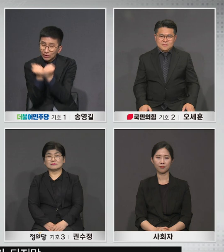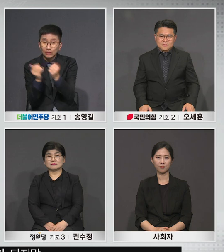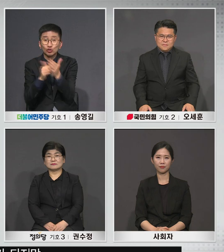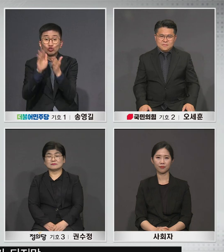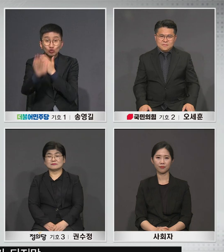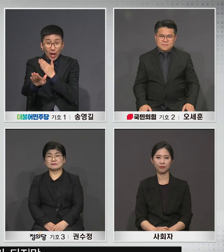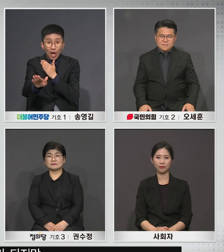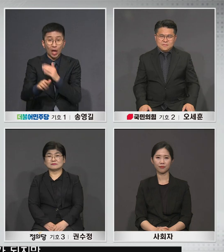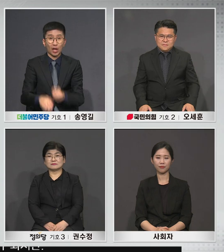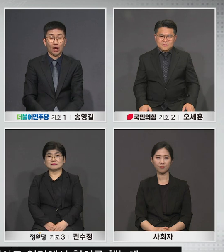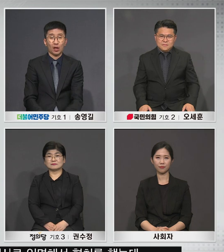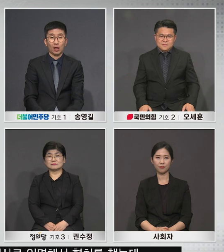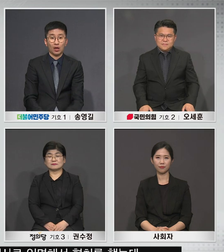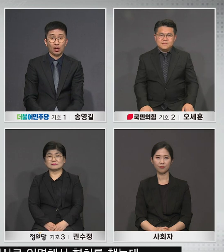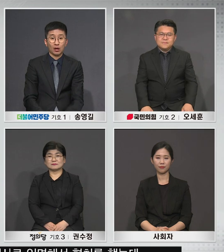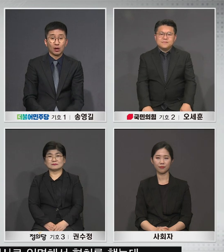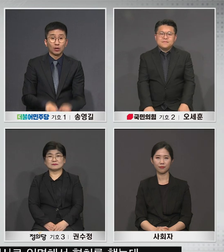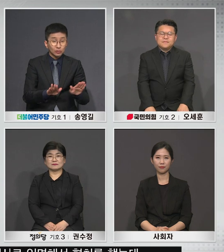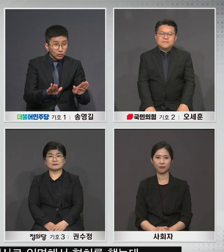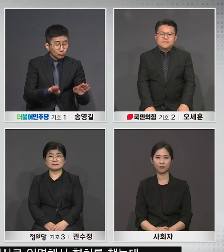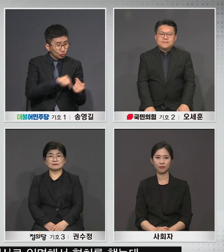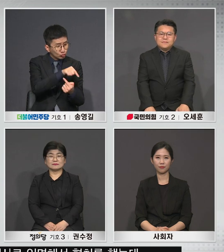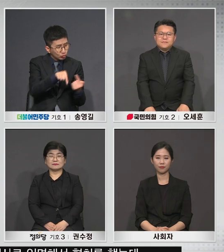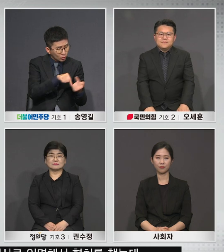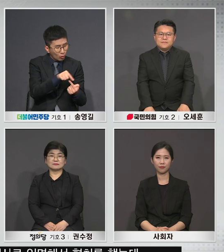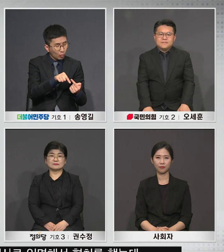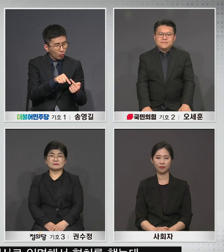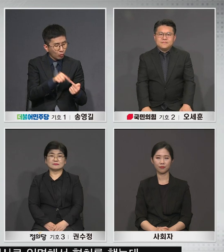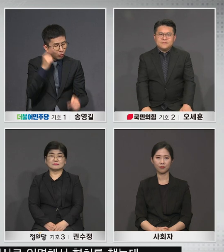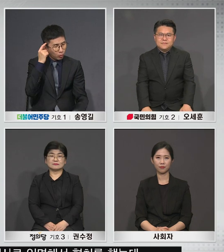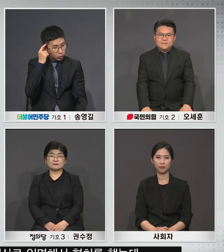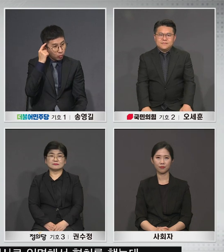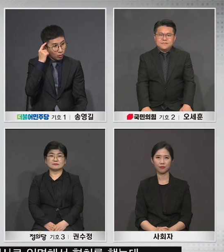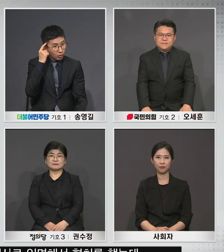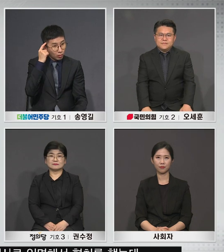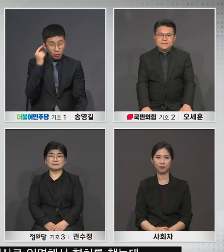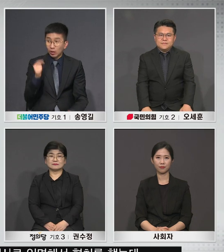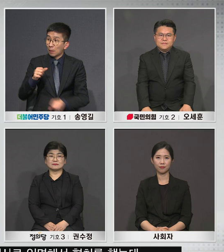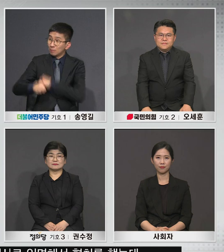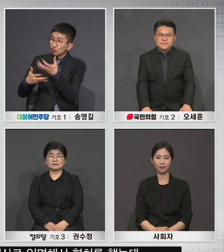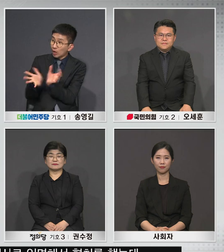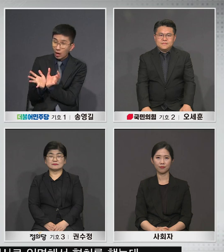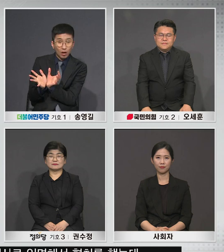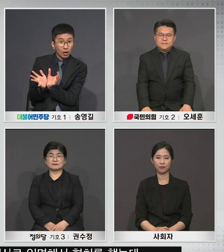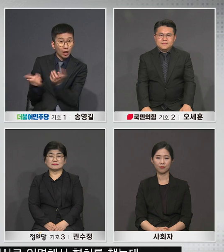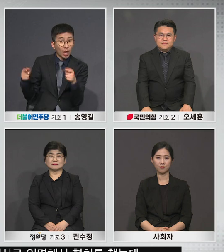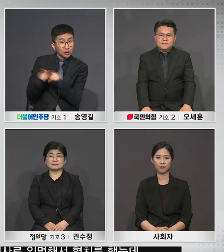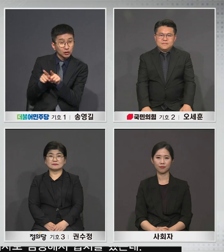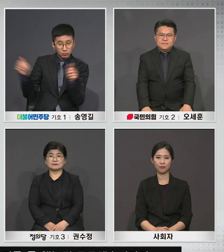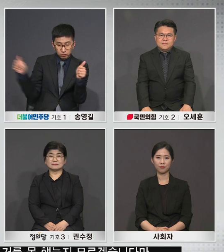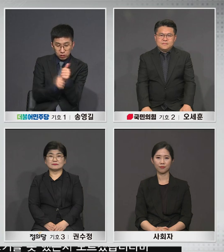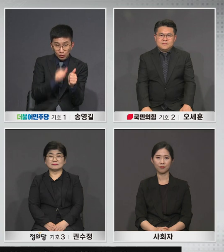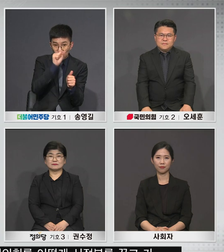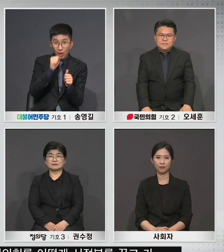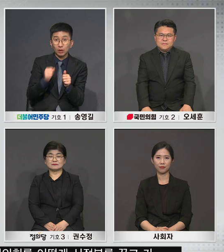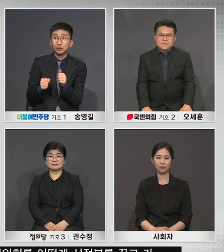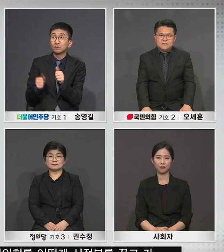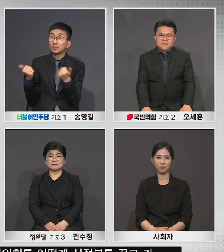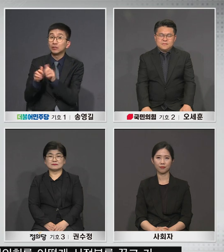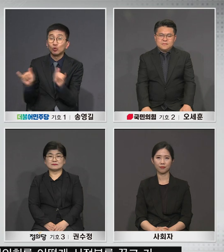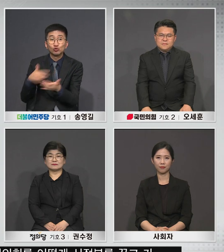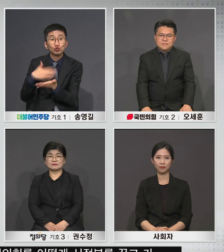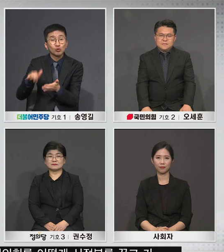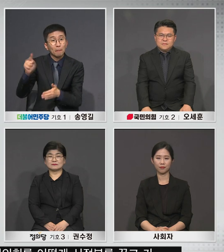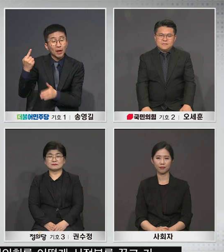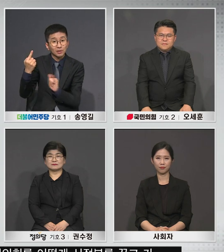소수의 시위를 어떻게 시위 정부를 끌고 가겠는가. 당연히 나는 민주당한테 100석 이상의 민주당인데 민주당